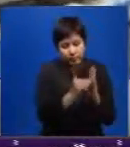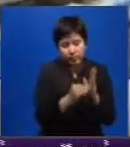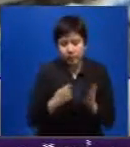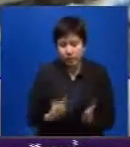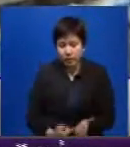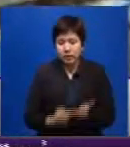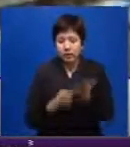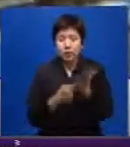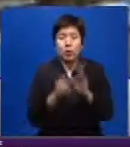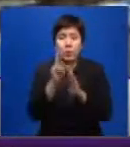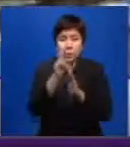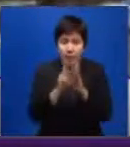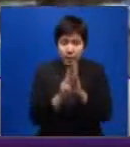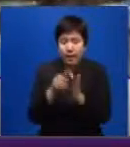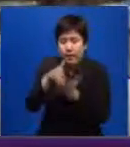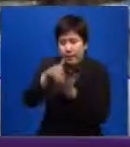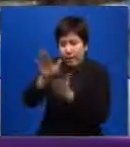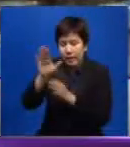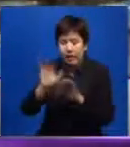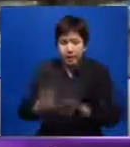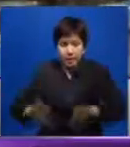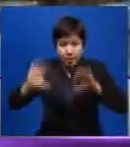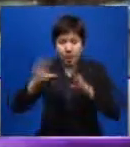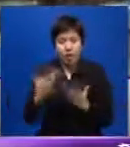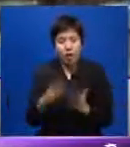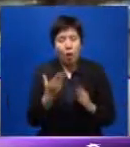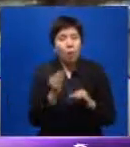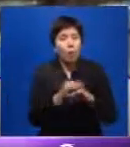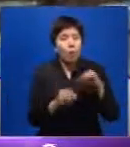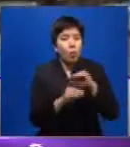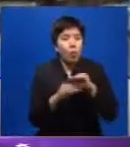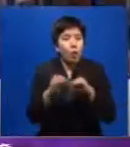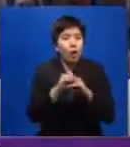หมายและขับไล่รัฐบาลรวมถึงเรียกร้องเงินจากโครงการรับจำนำข้าวให้กับชาว